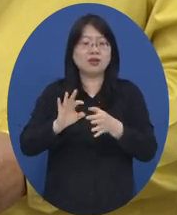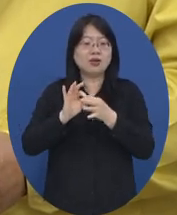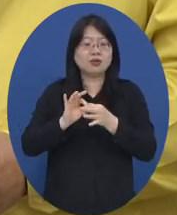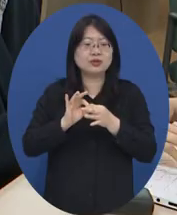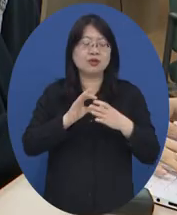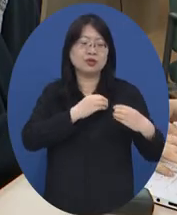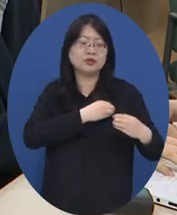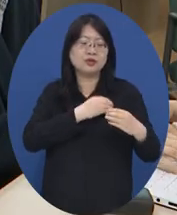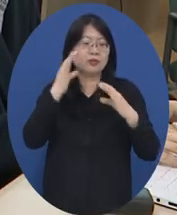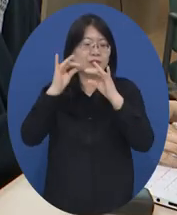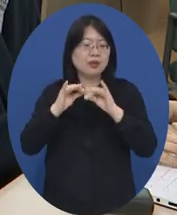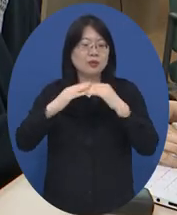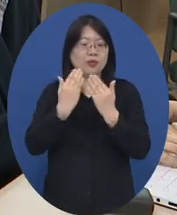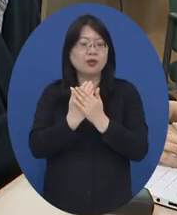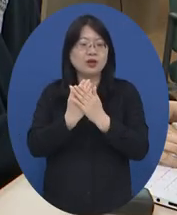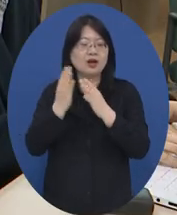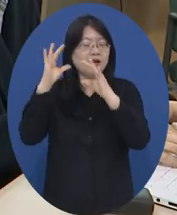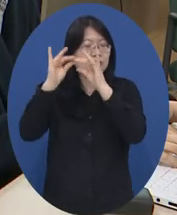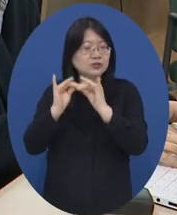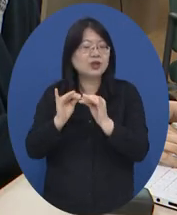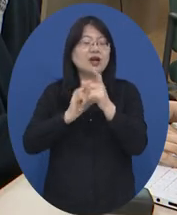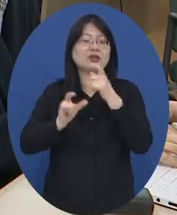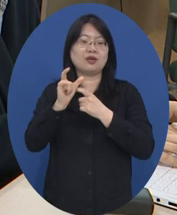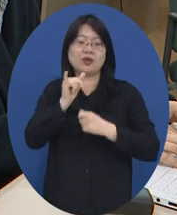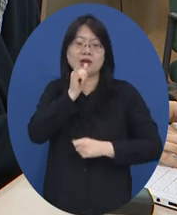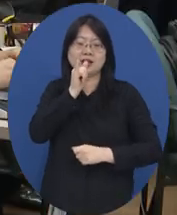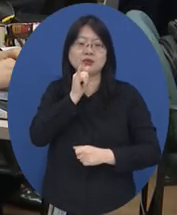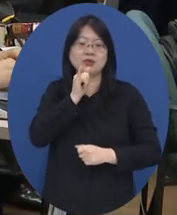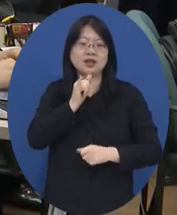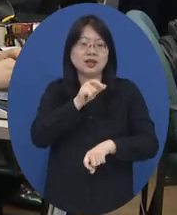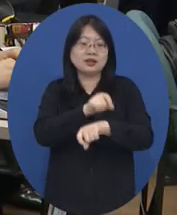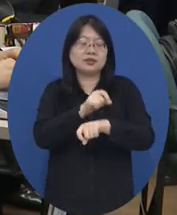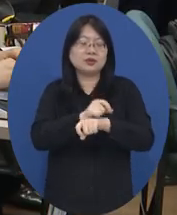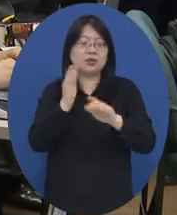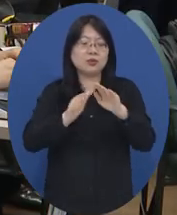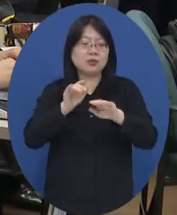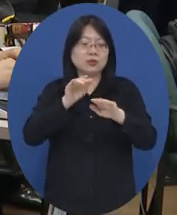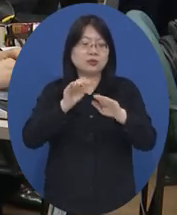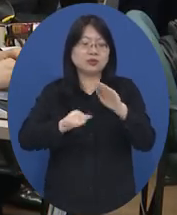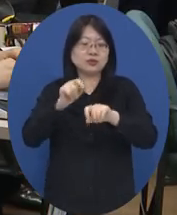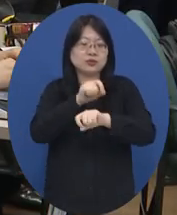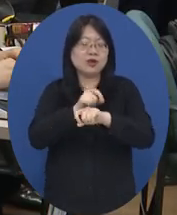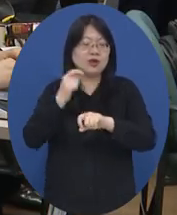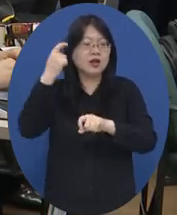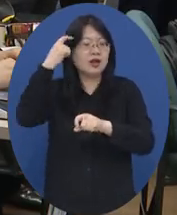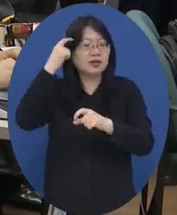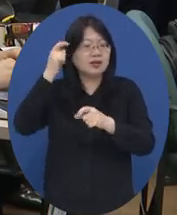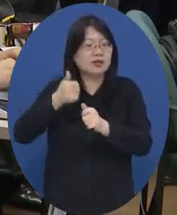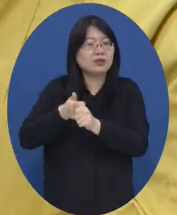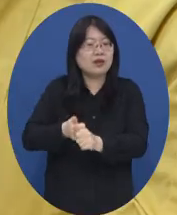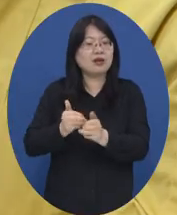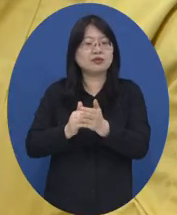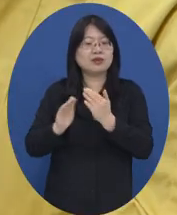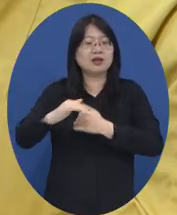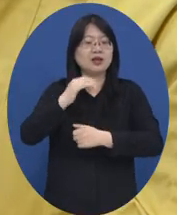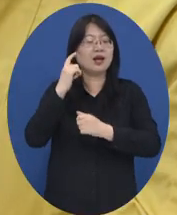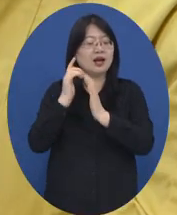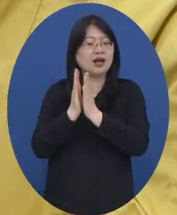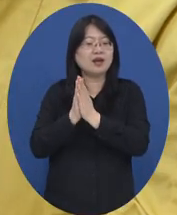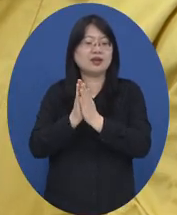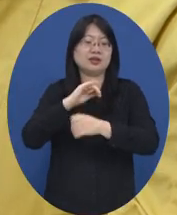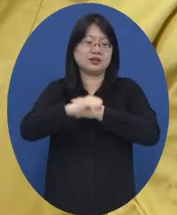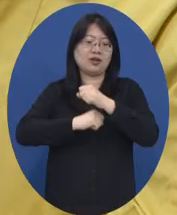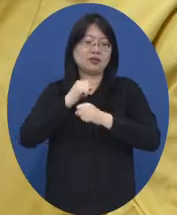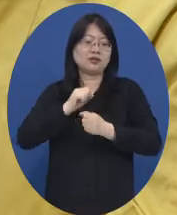회의에서 최초로 제안돼 소속 의원 동의와 도의회 전체 의원의 추가 동의, 의회 사무처 중심의 의견 수렴 등을 거쳐